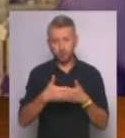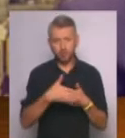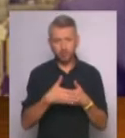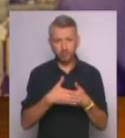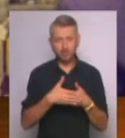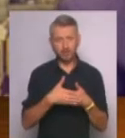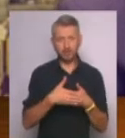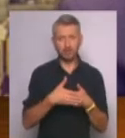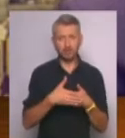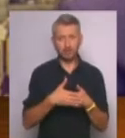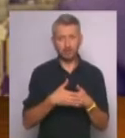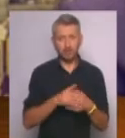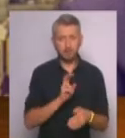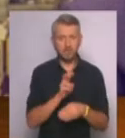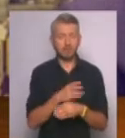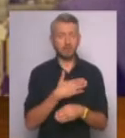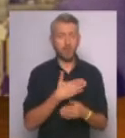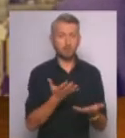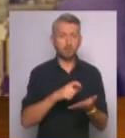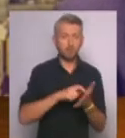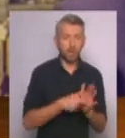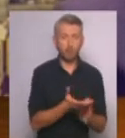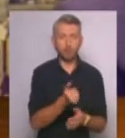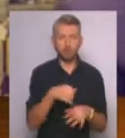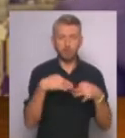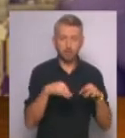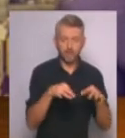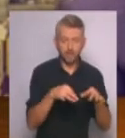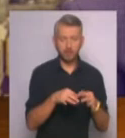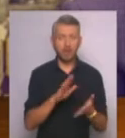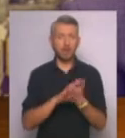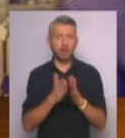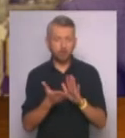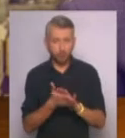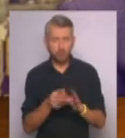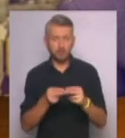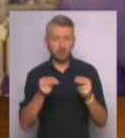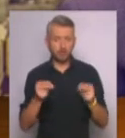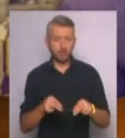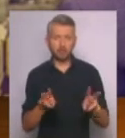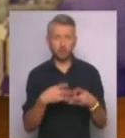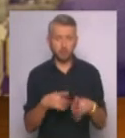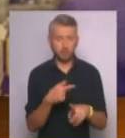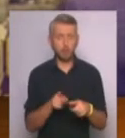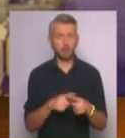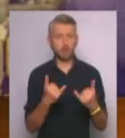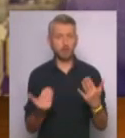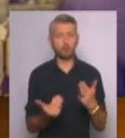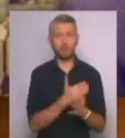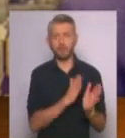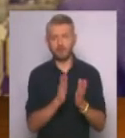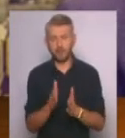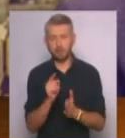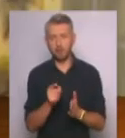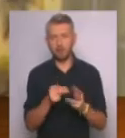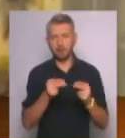там, наприклад, до нашої приймальні і отримати ці пакети. Договір заключати не потрібно. Це зараз нова система там